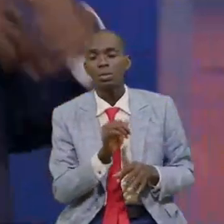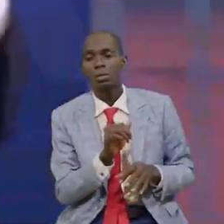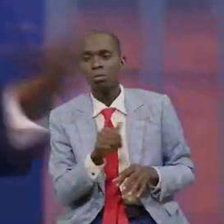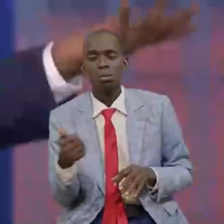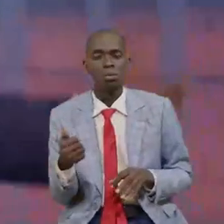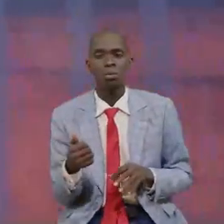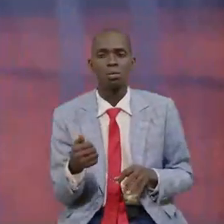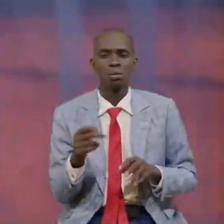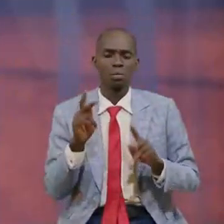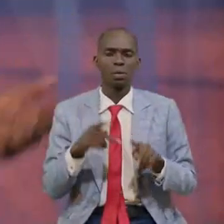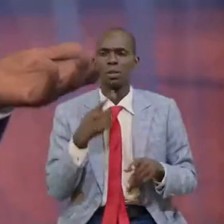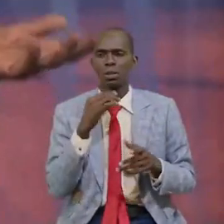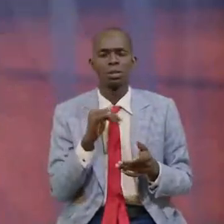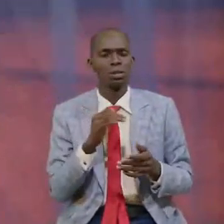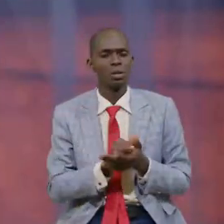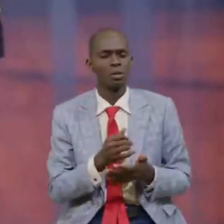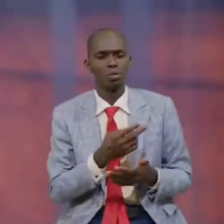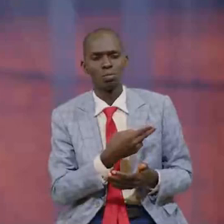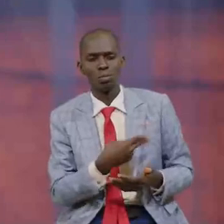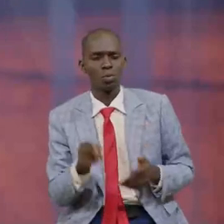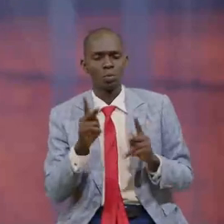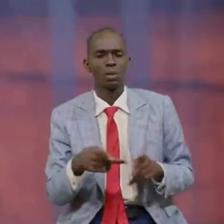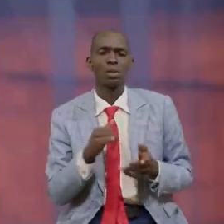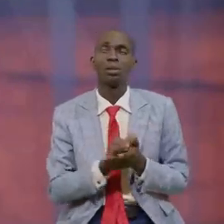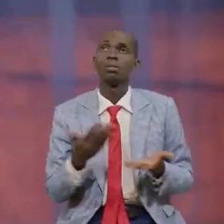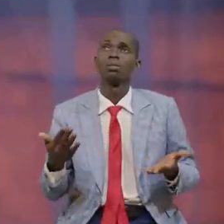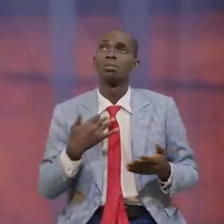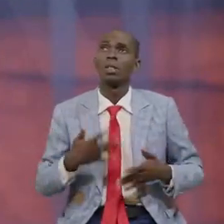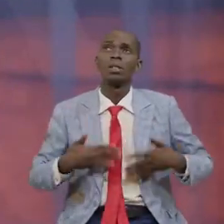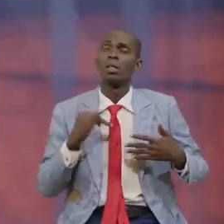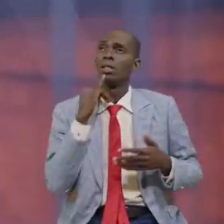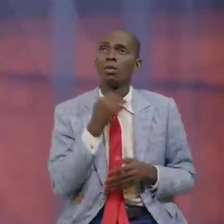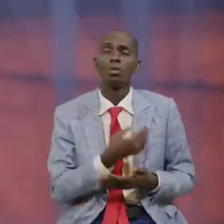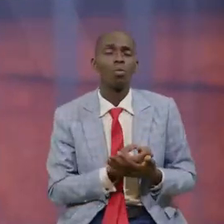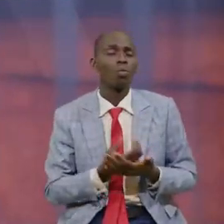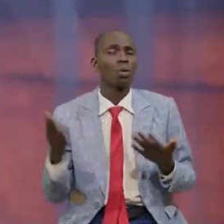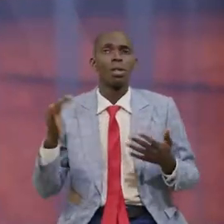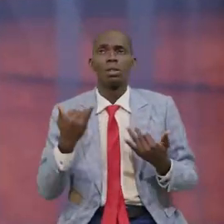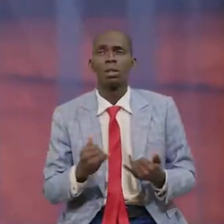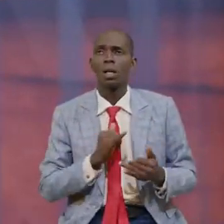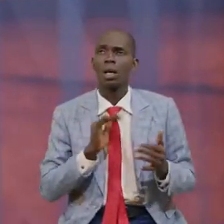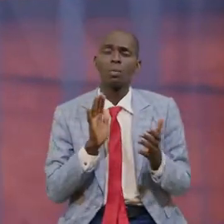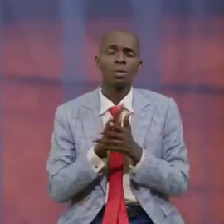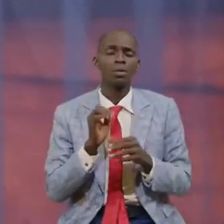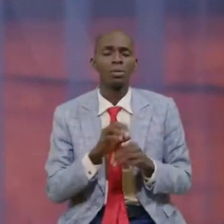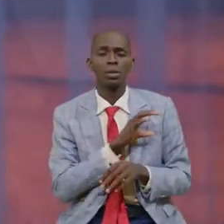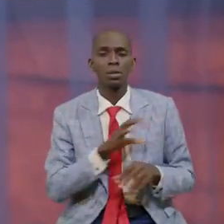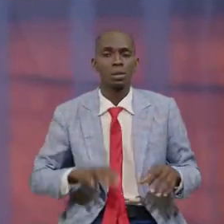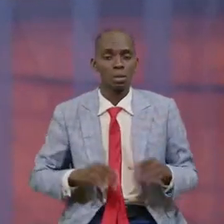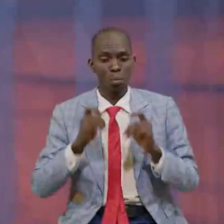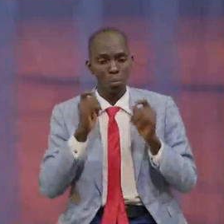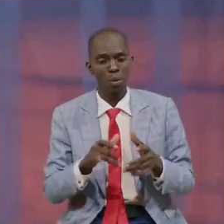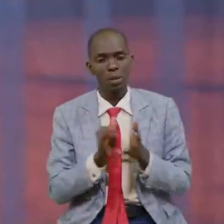quelqu'un d'autre vient, dit, « Oh, ma vie a été gaspillée. Je crois en Christ. » Immédiatement, il sera